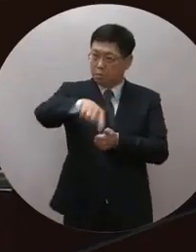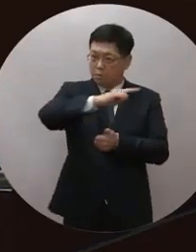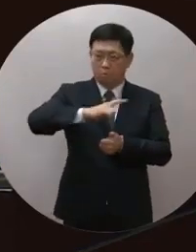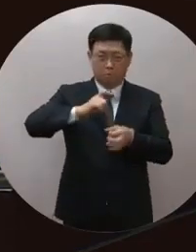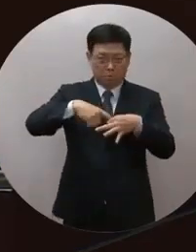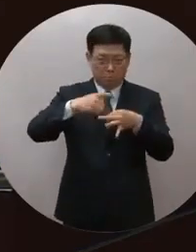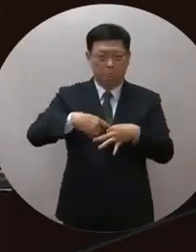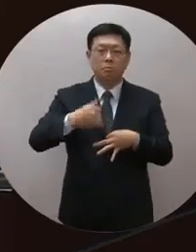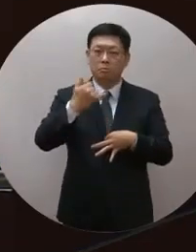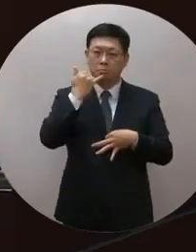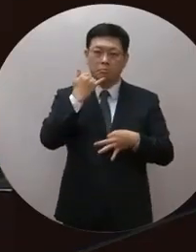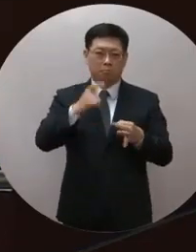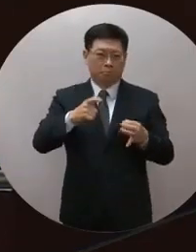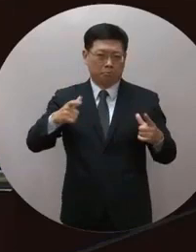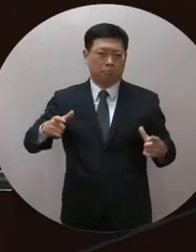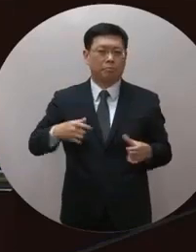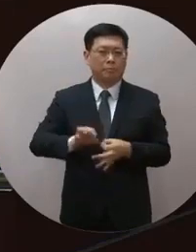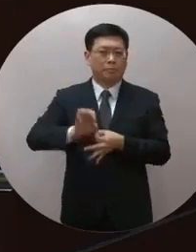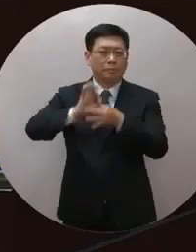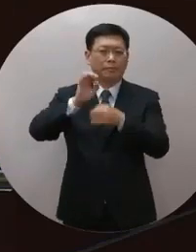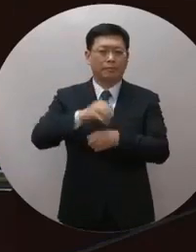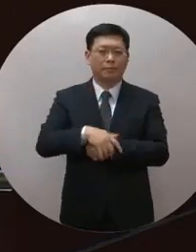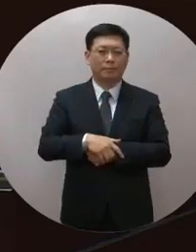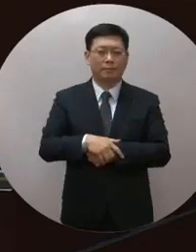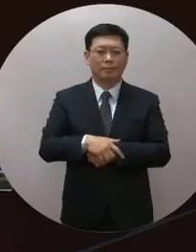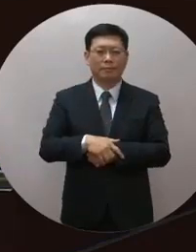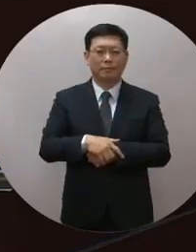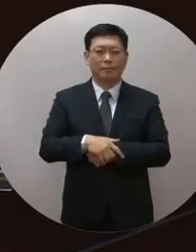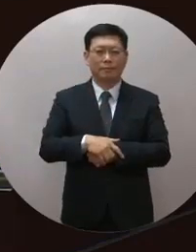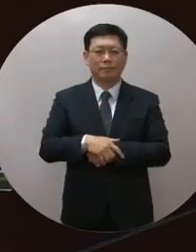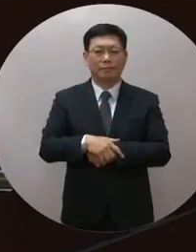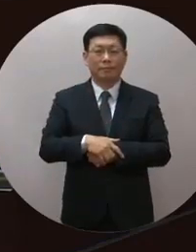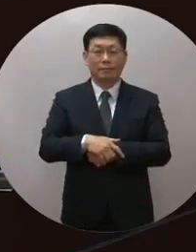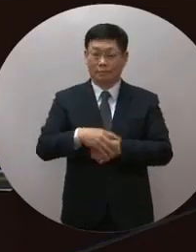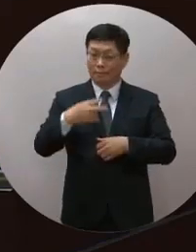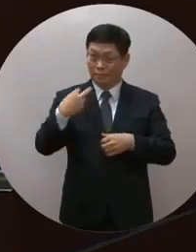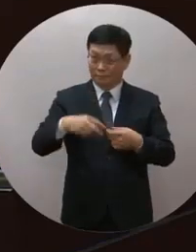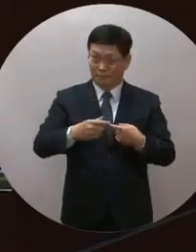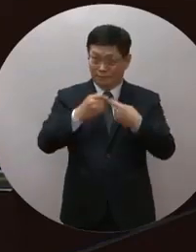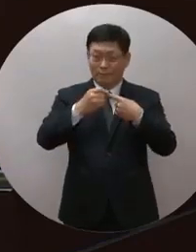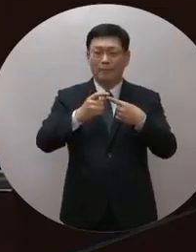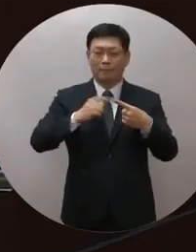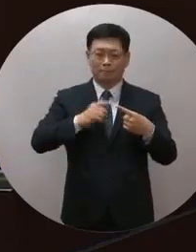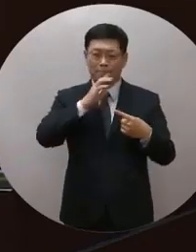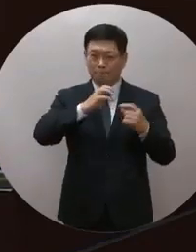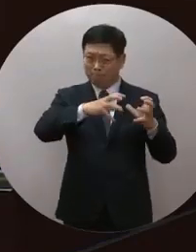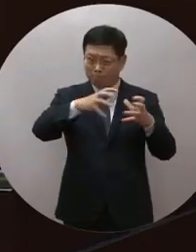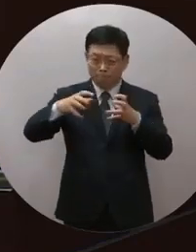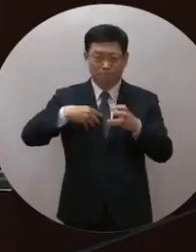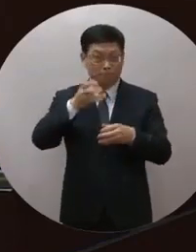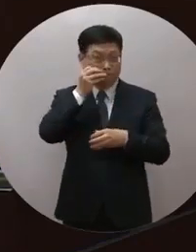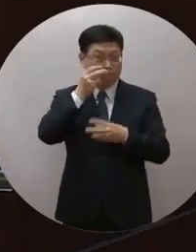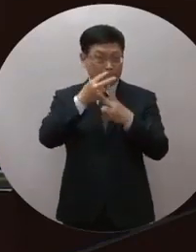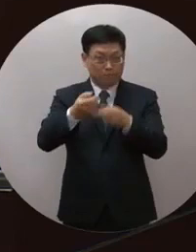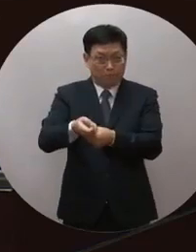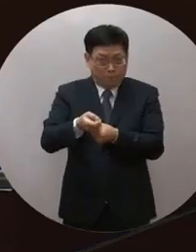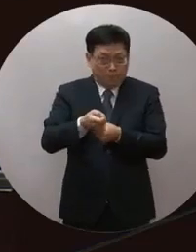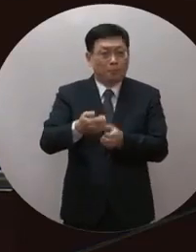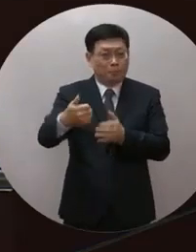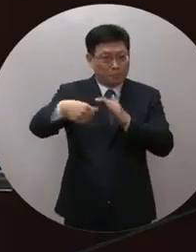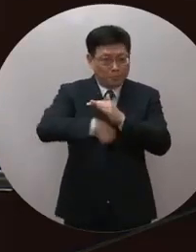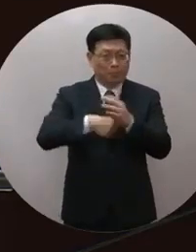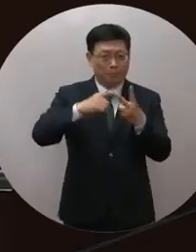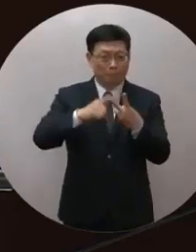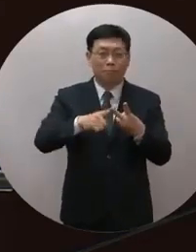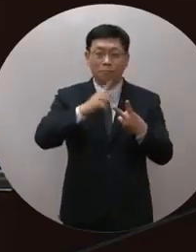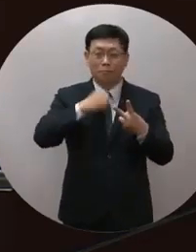都一定会在大大提高。我们一方面拓展国际观光客源，二方面